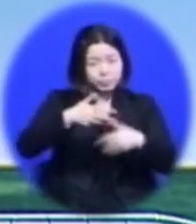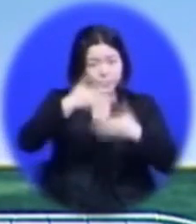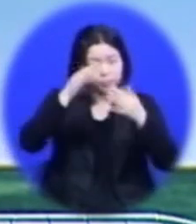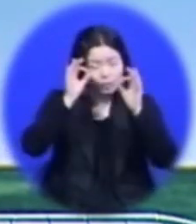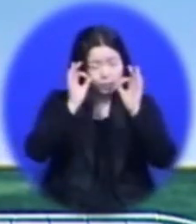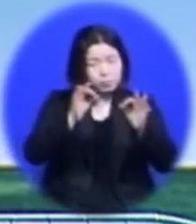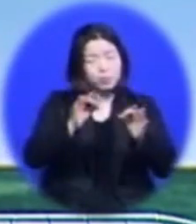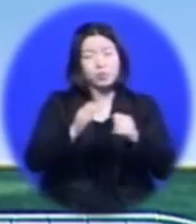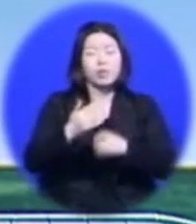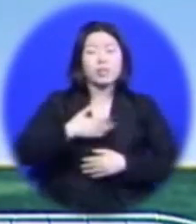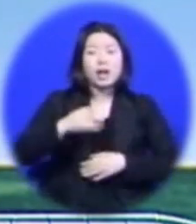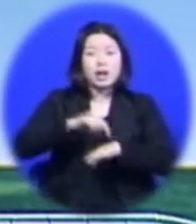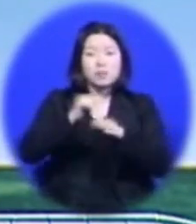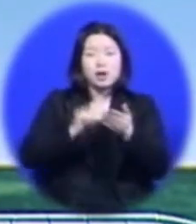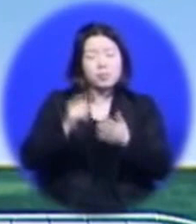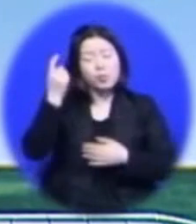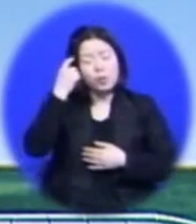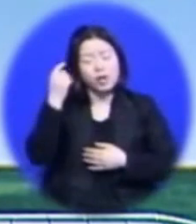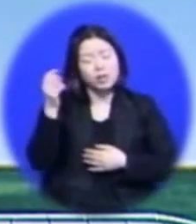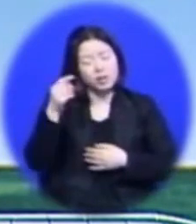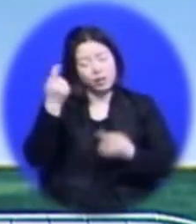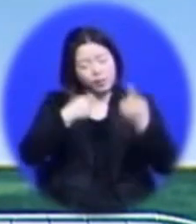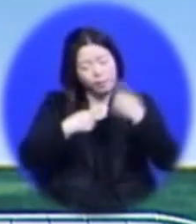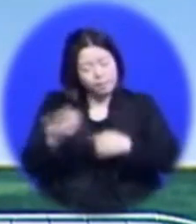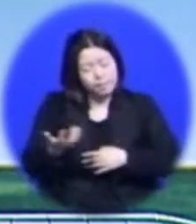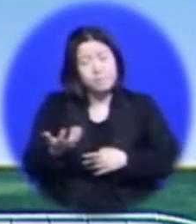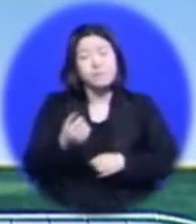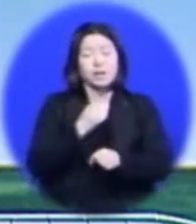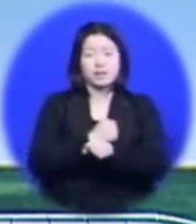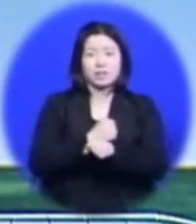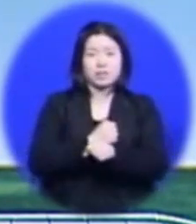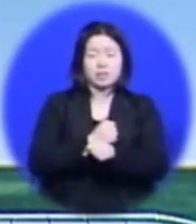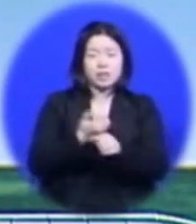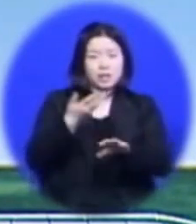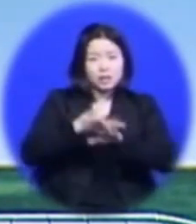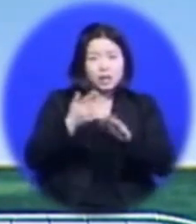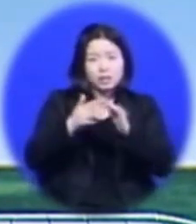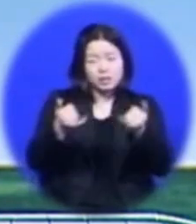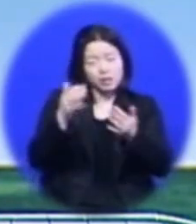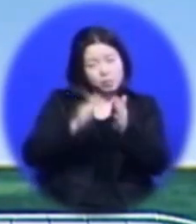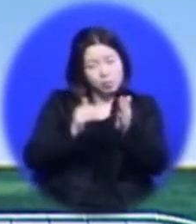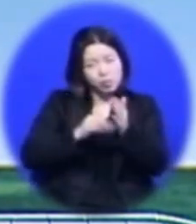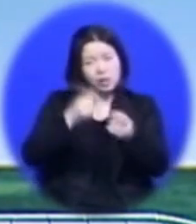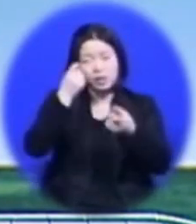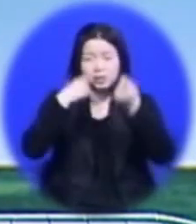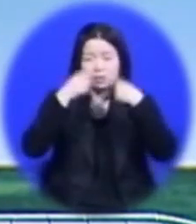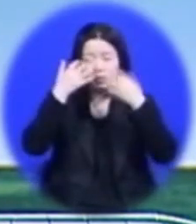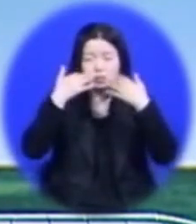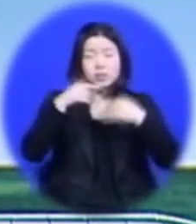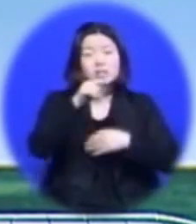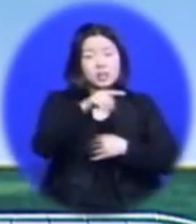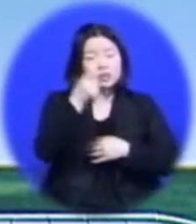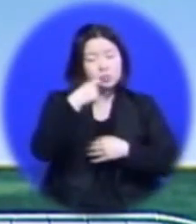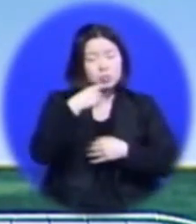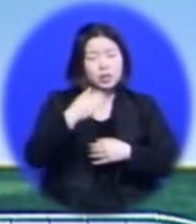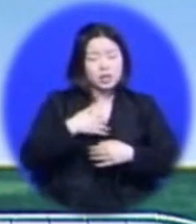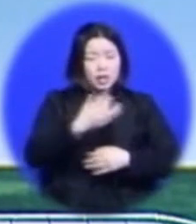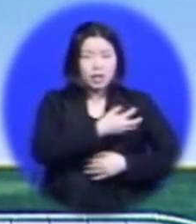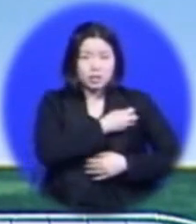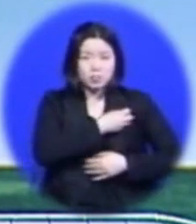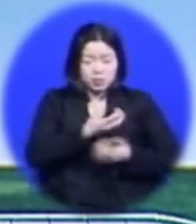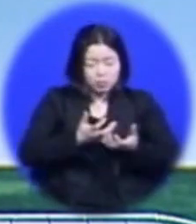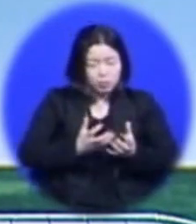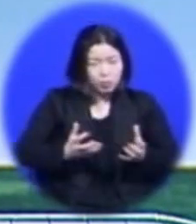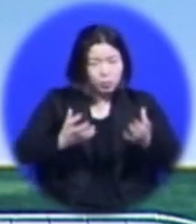나의 마음이 왜 이리도 찢기웠던지 남몰래 흐르는 너의 눈물이 나의 심장 속에 고인 듯